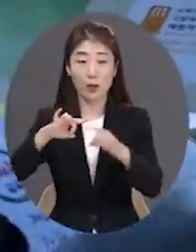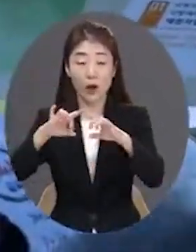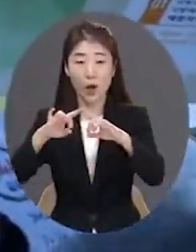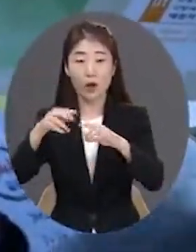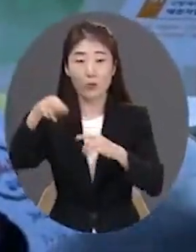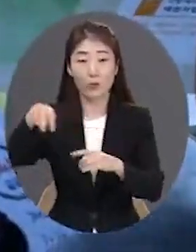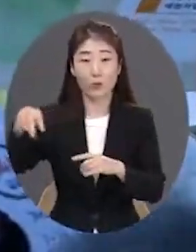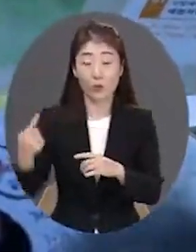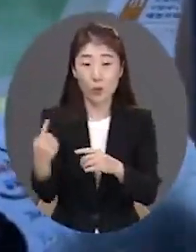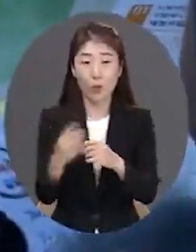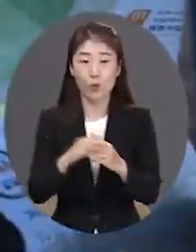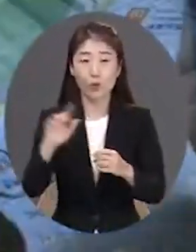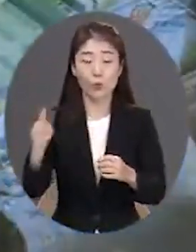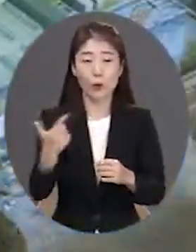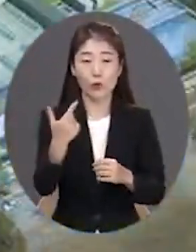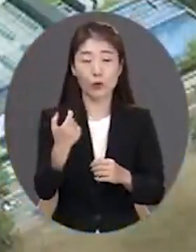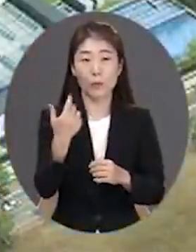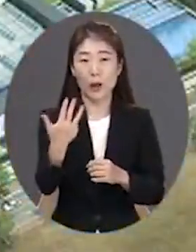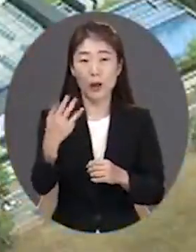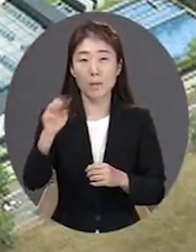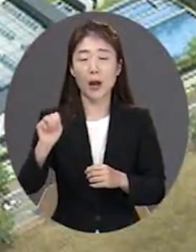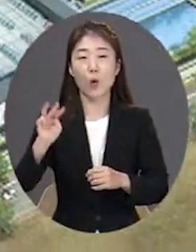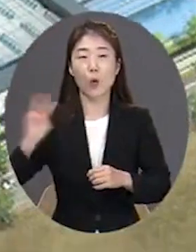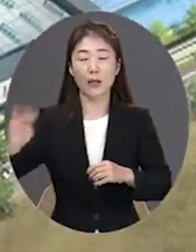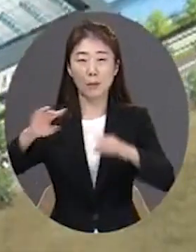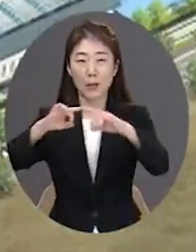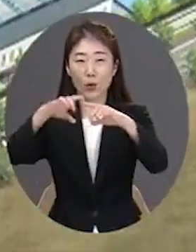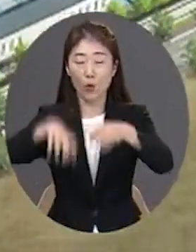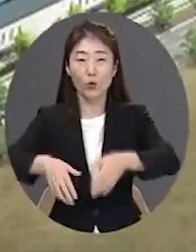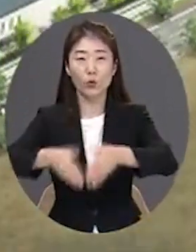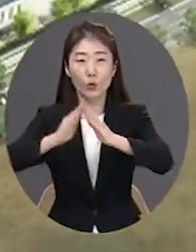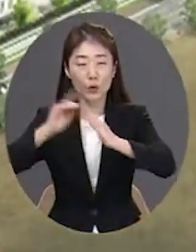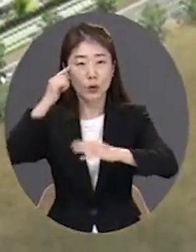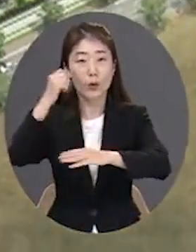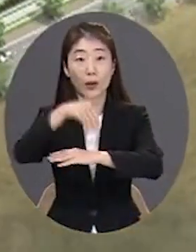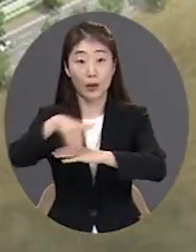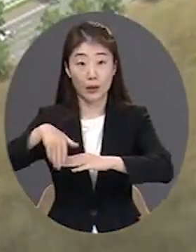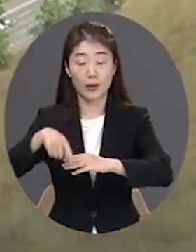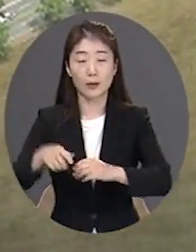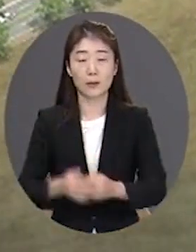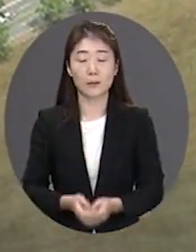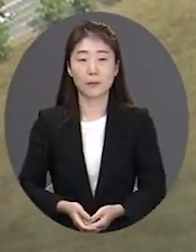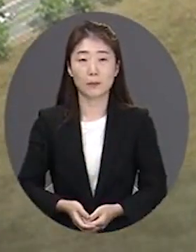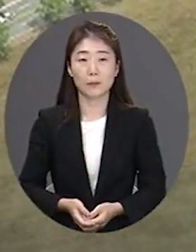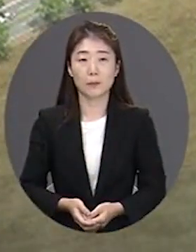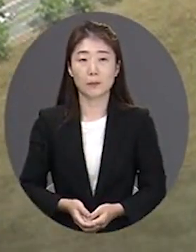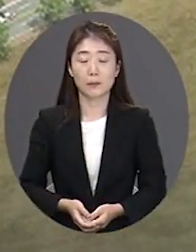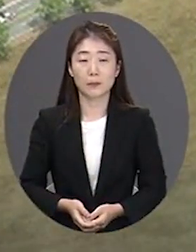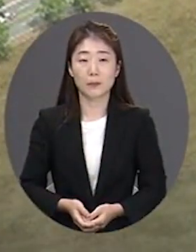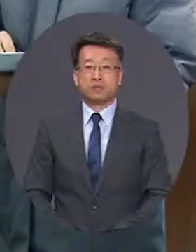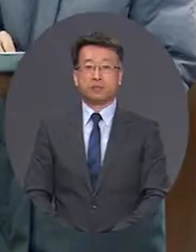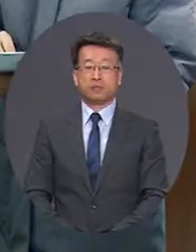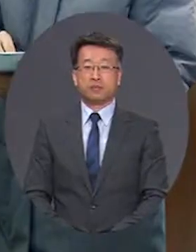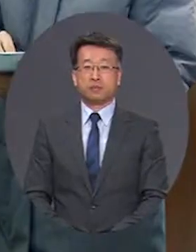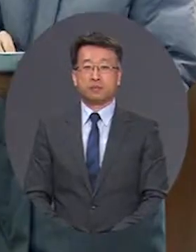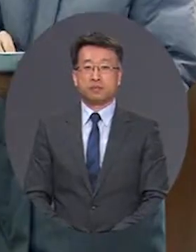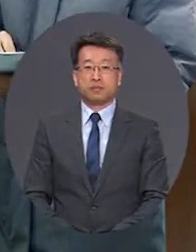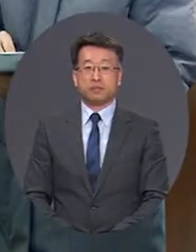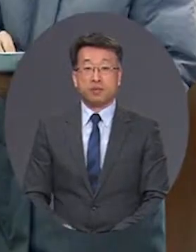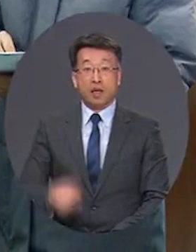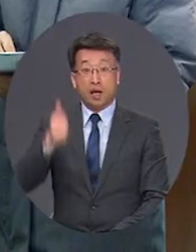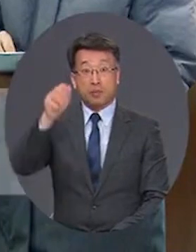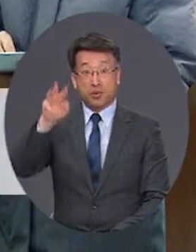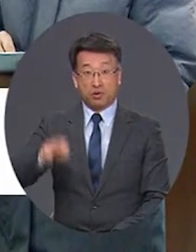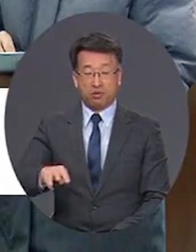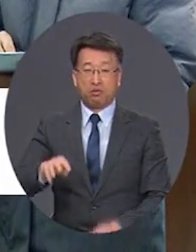총 668메가와트급 발전시설을 조성하는 것입니다. MBC 뉴스 정성호입니다.